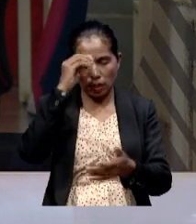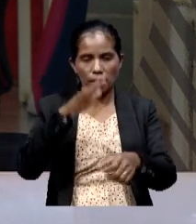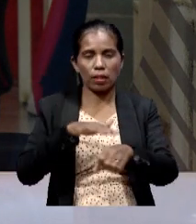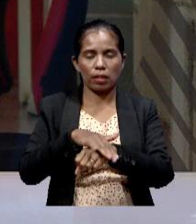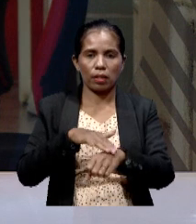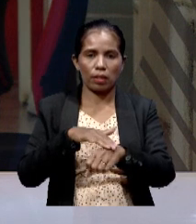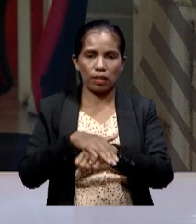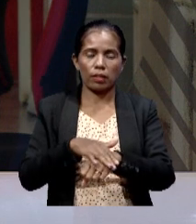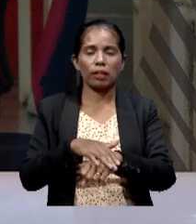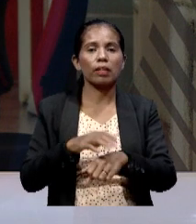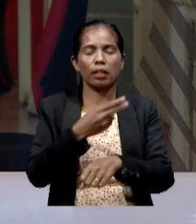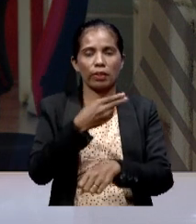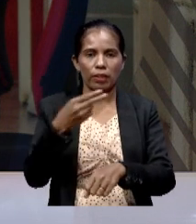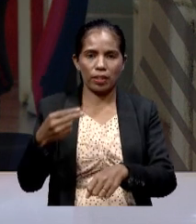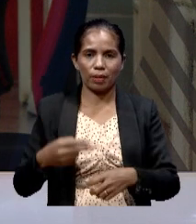Indonesia.